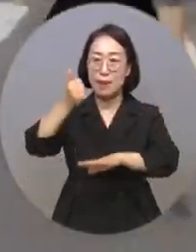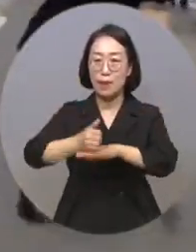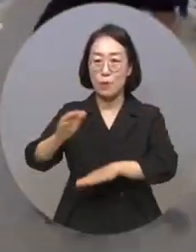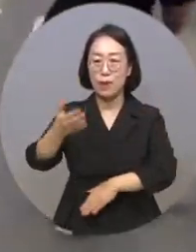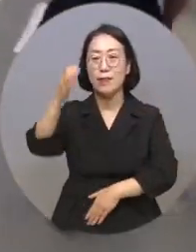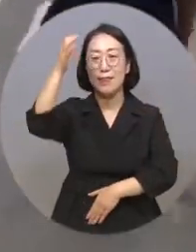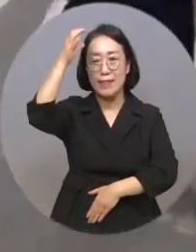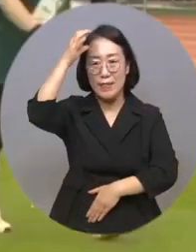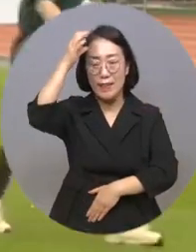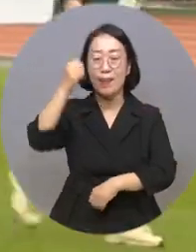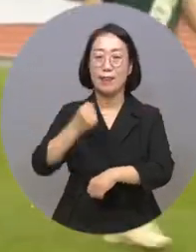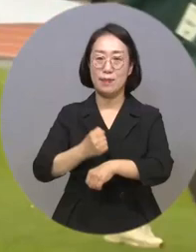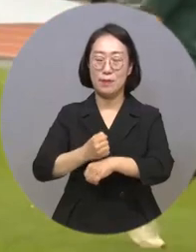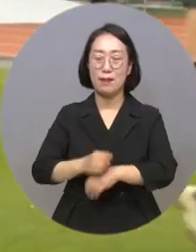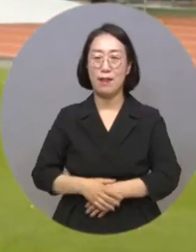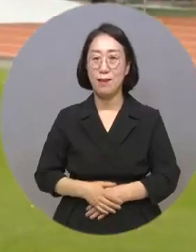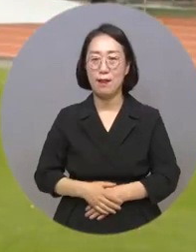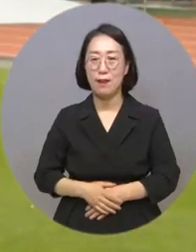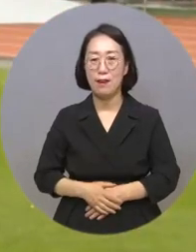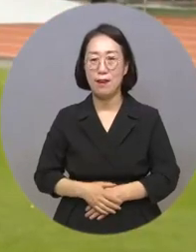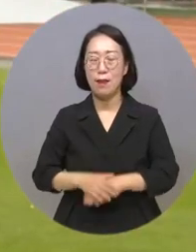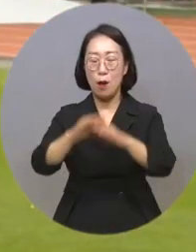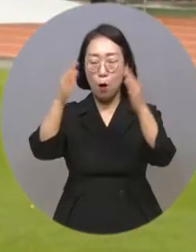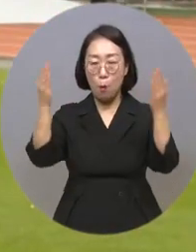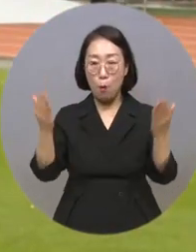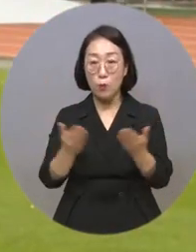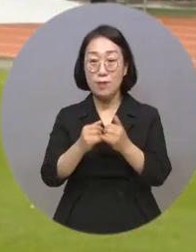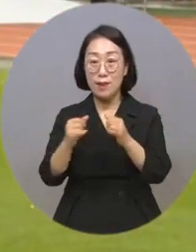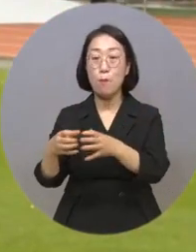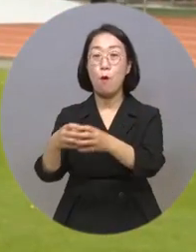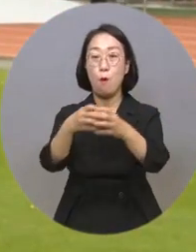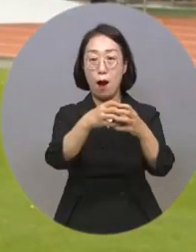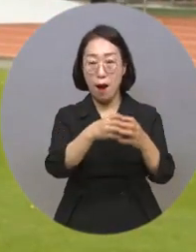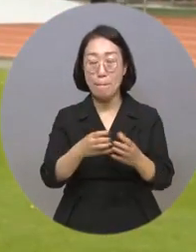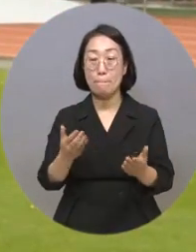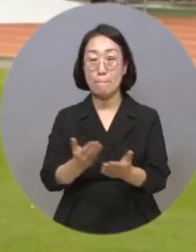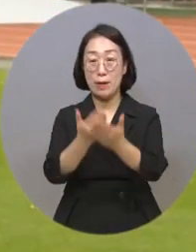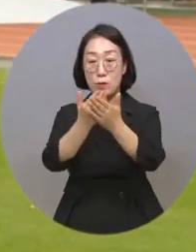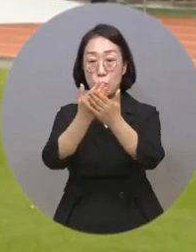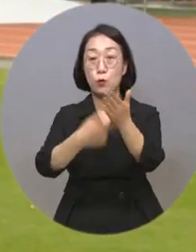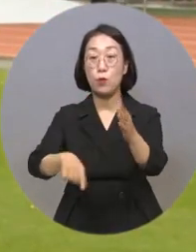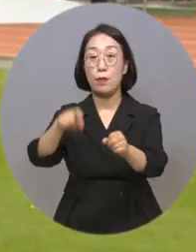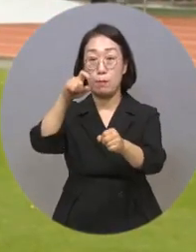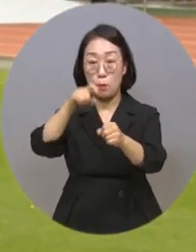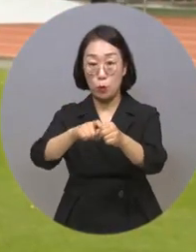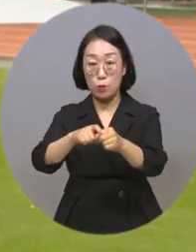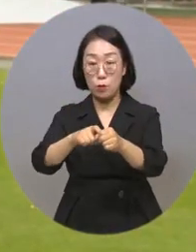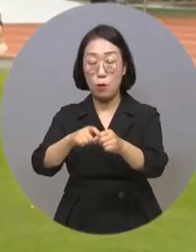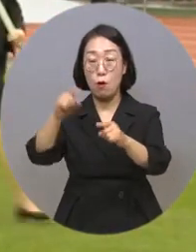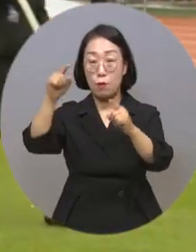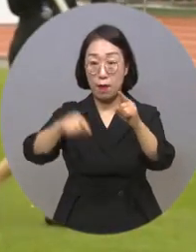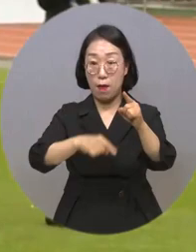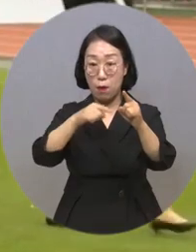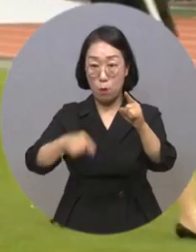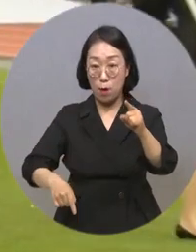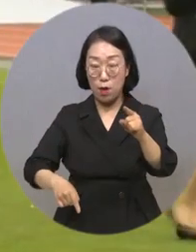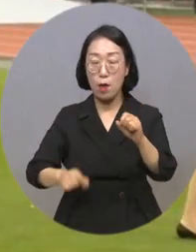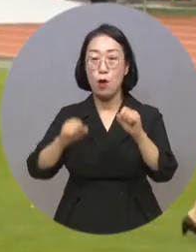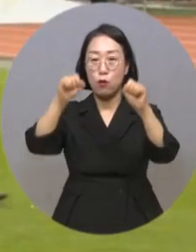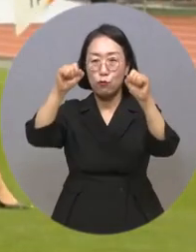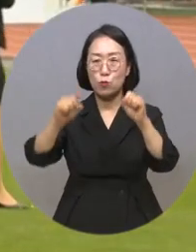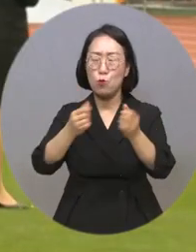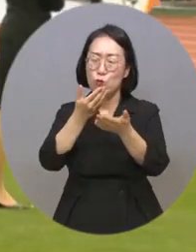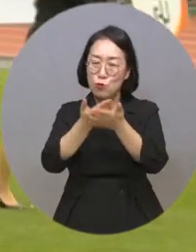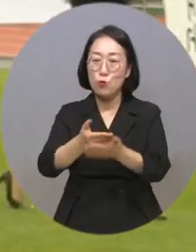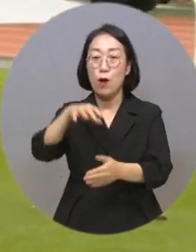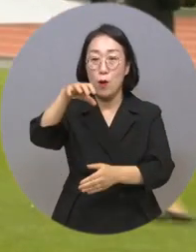기대했습니다. 전남 도민의 화합과 발전을 도모하는 제61회 전남 도민체전으로 전남이 스포츠의 메카로